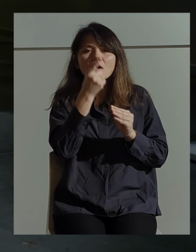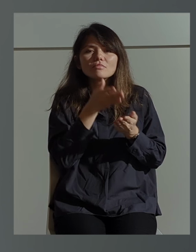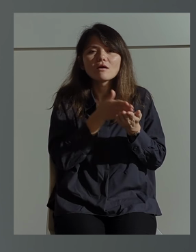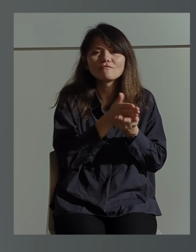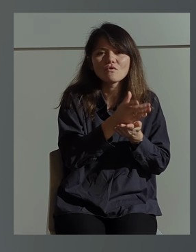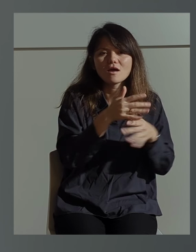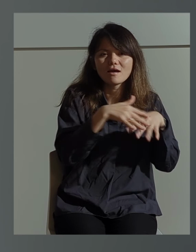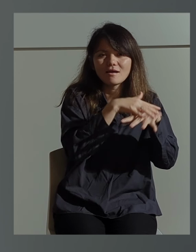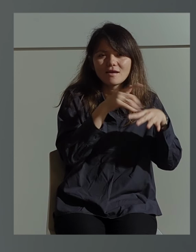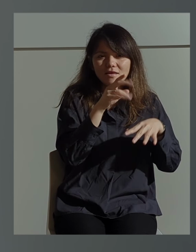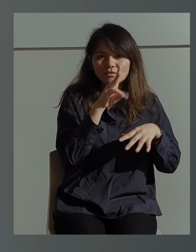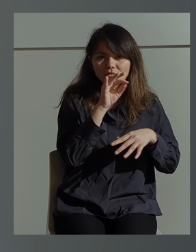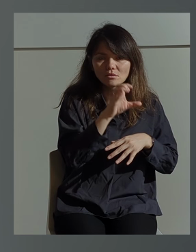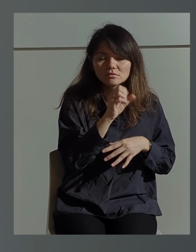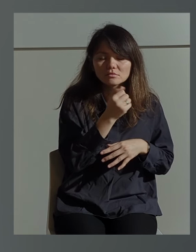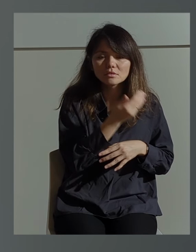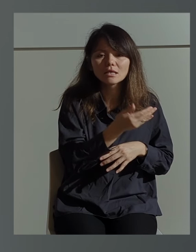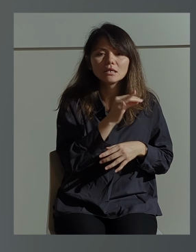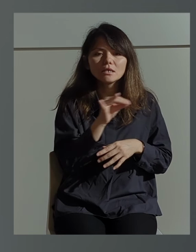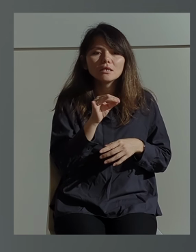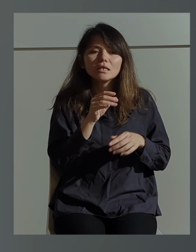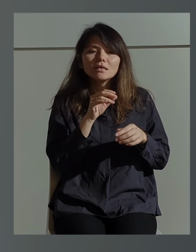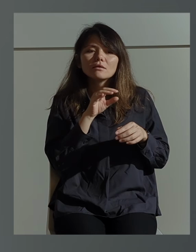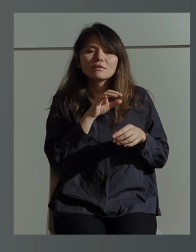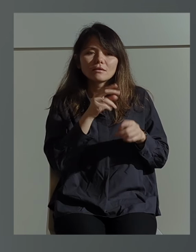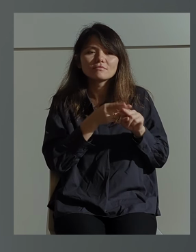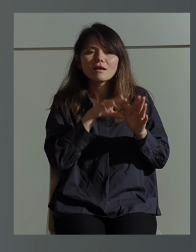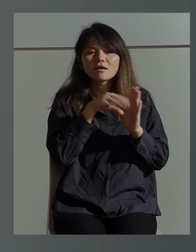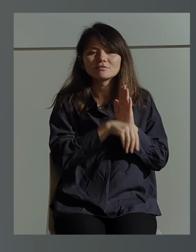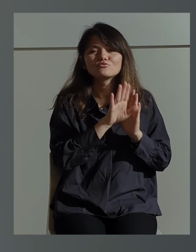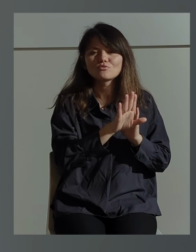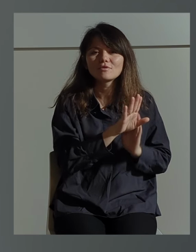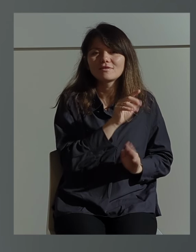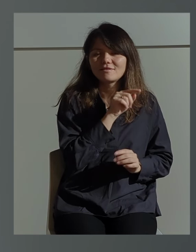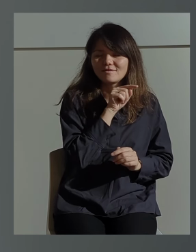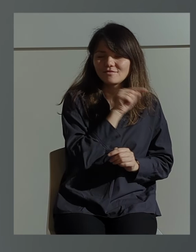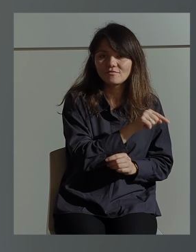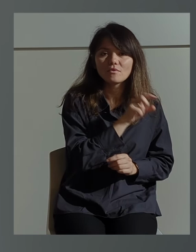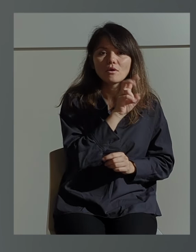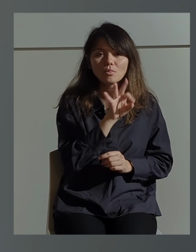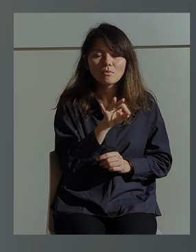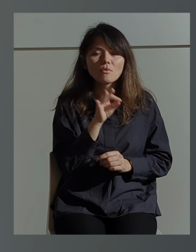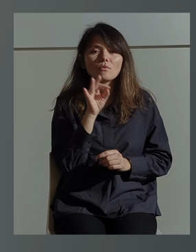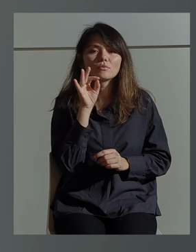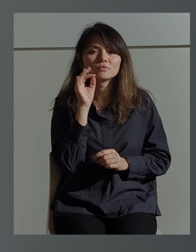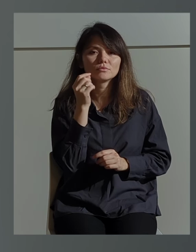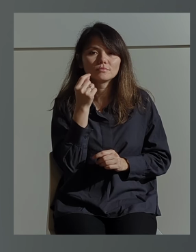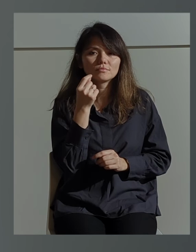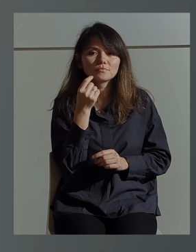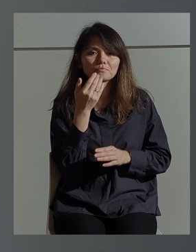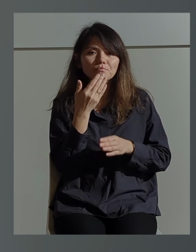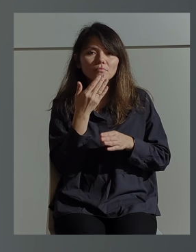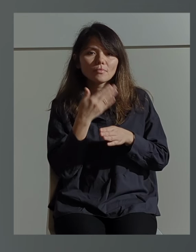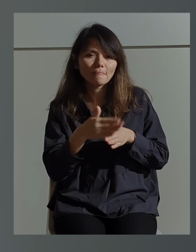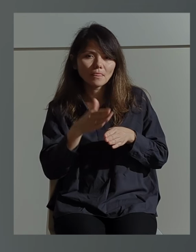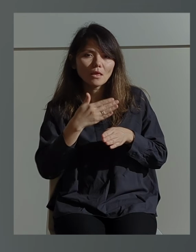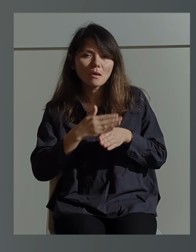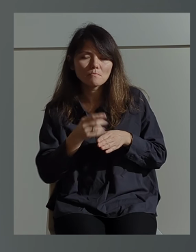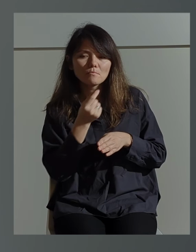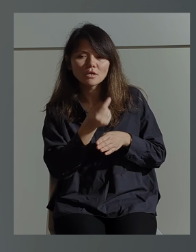и по большей степени касалась Именно его то соответственно чуть-чуть подоль Да когда